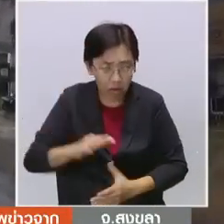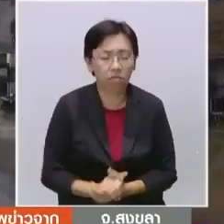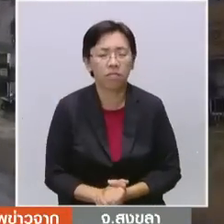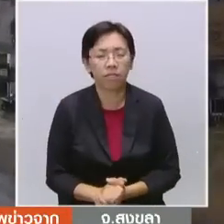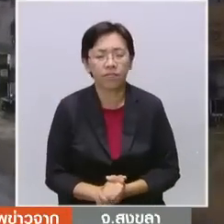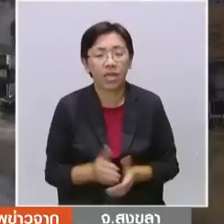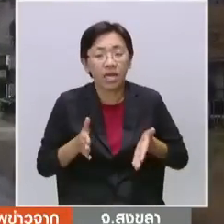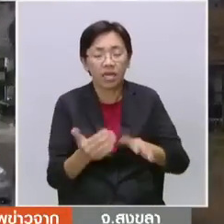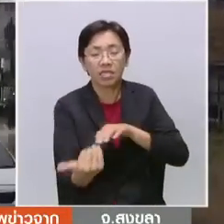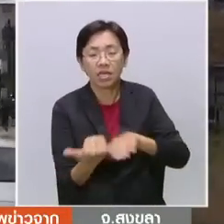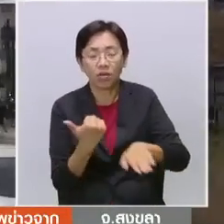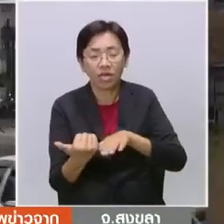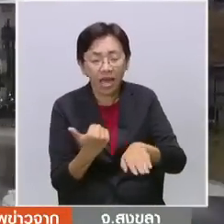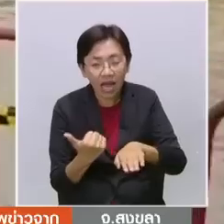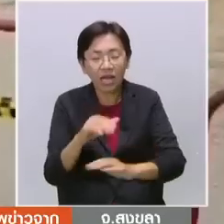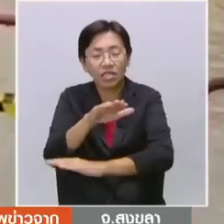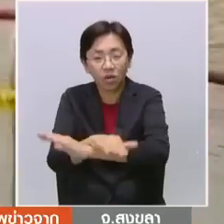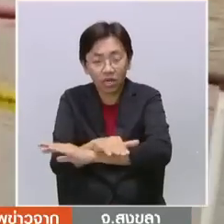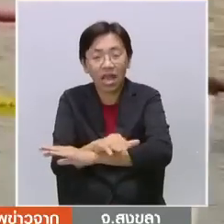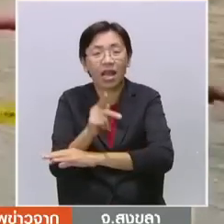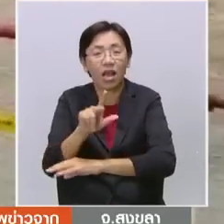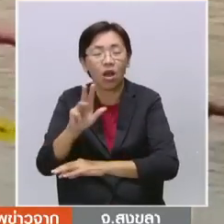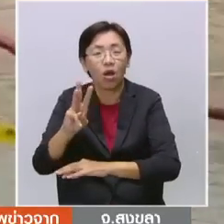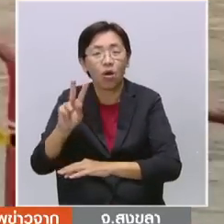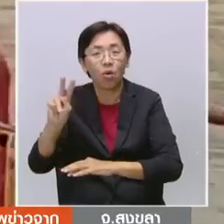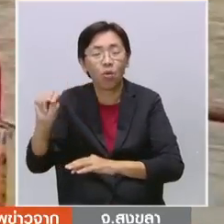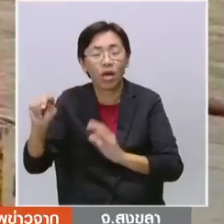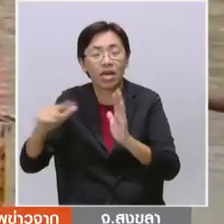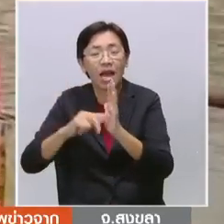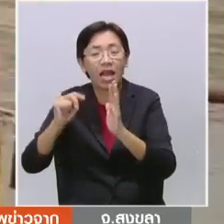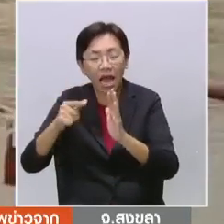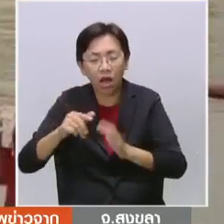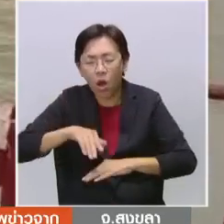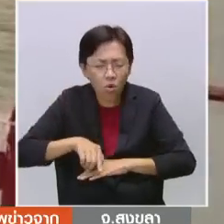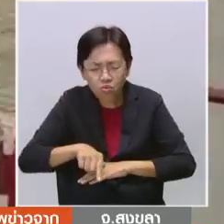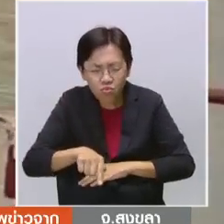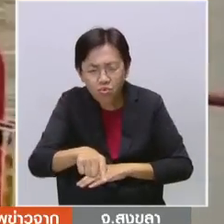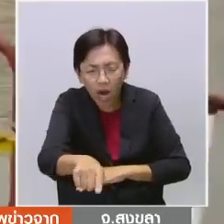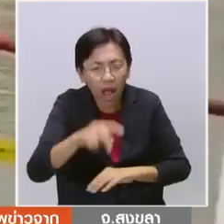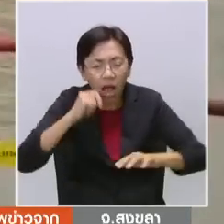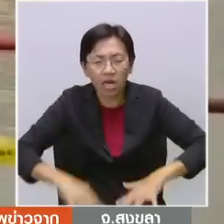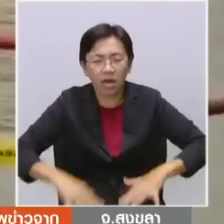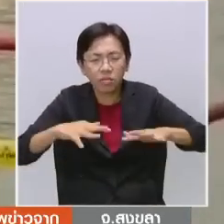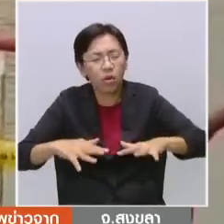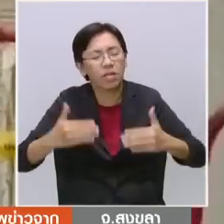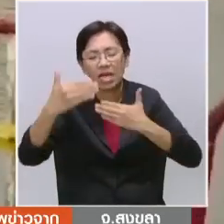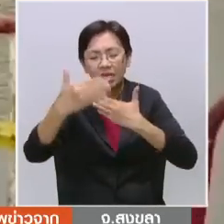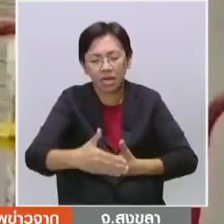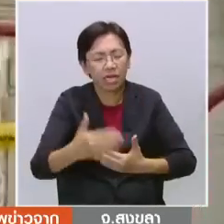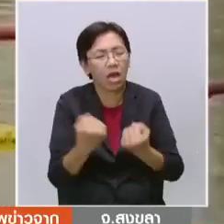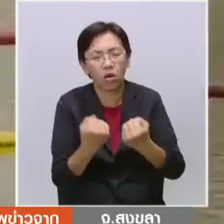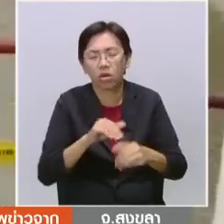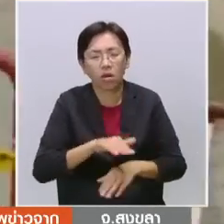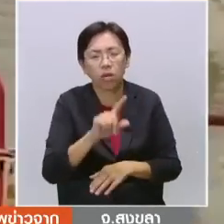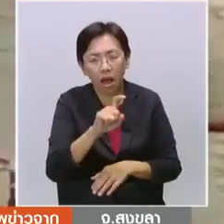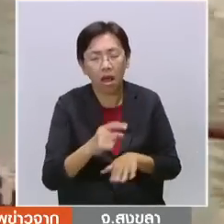อกจากนี้ถนนเพชรเกษมช่วง4แยกควนลังมาถึง4แยกสนามบินนอกค่ะยังคงมีน้ำท่วมถนนต้องปิดกั้นเส้นทางขาออก